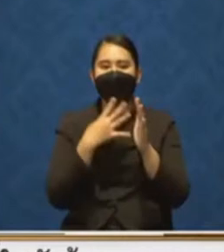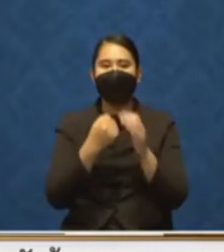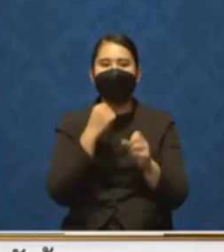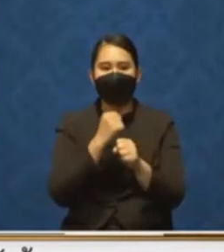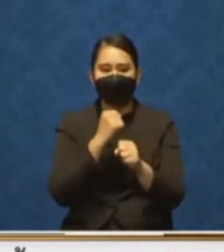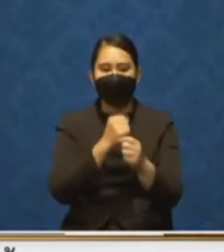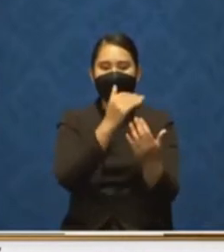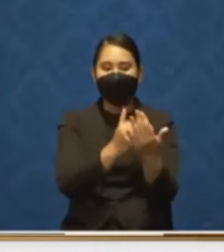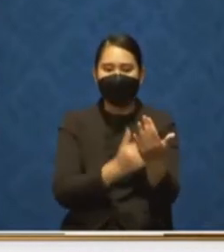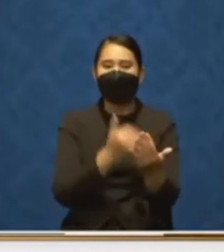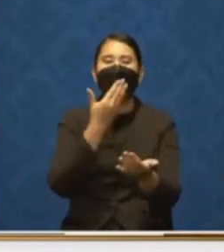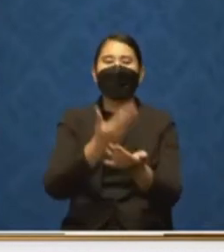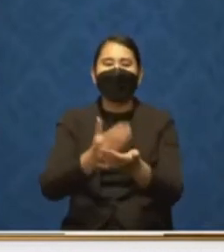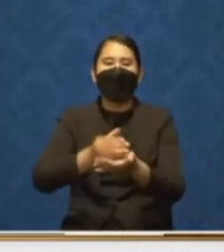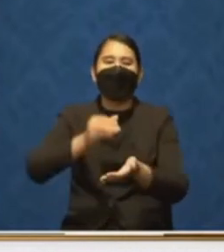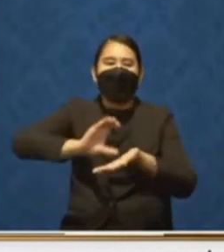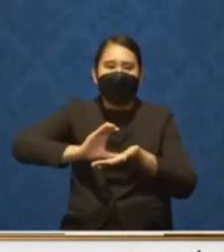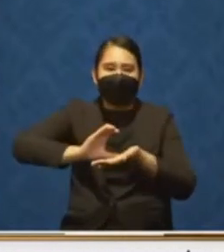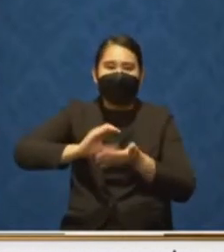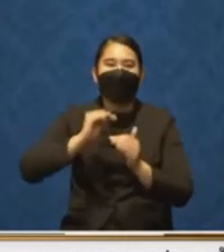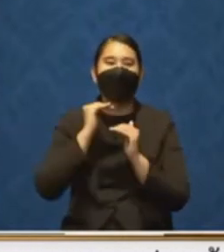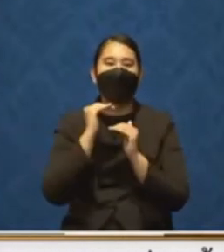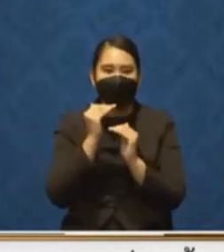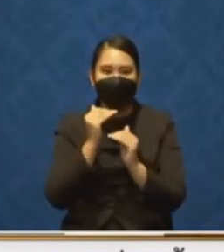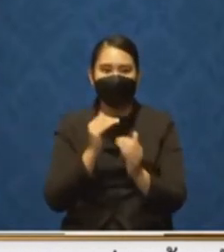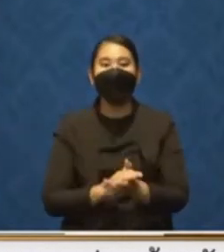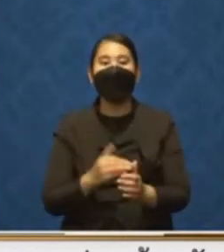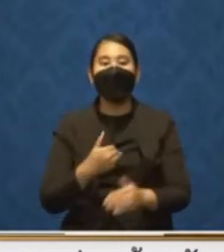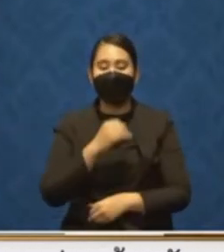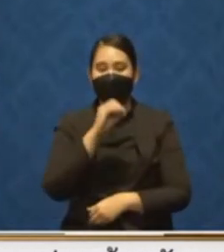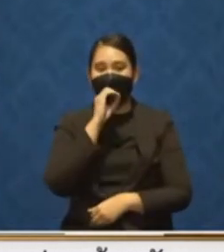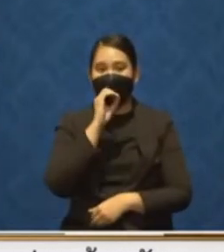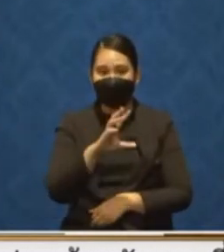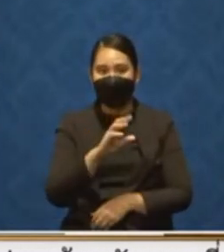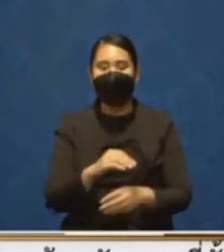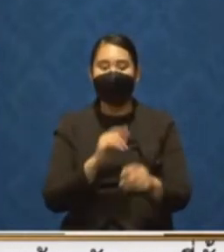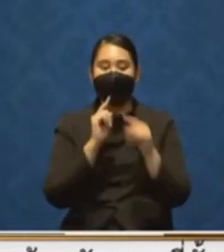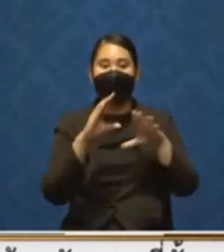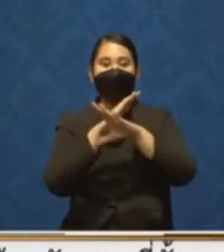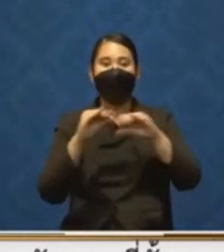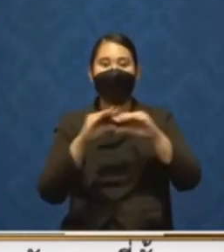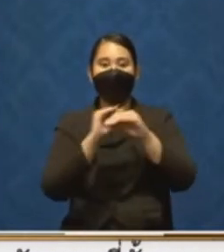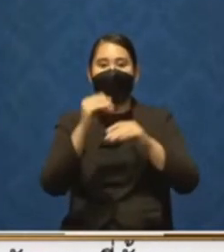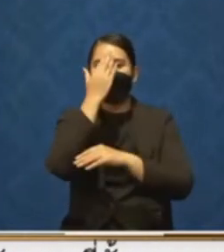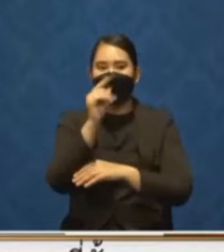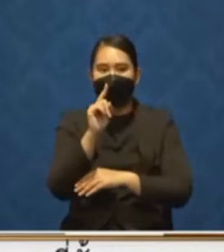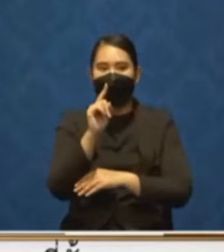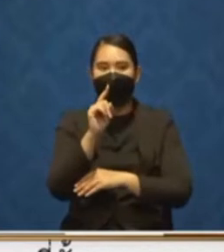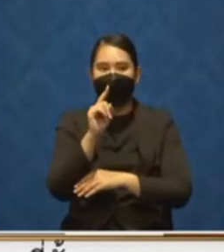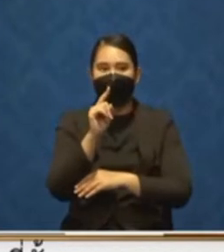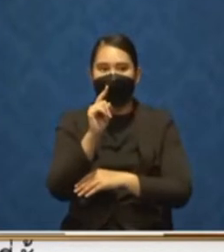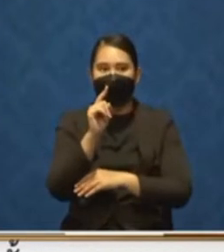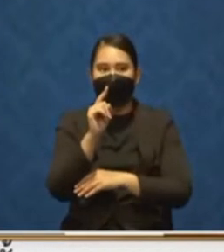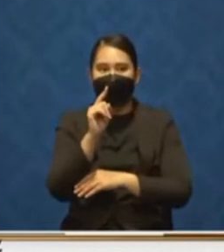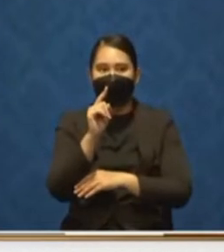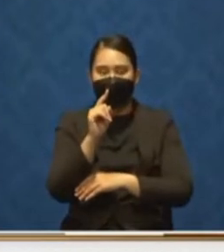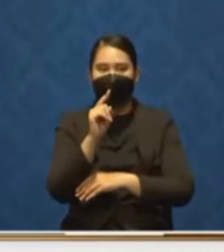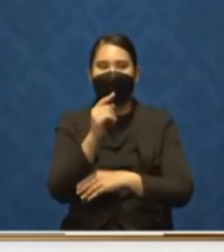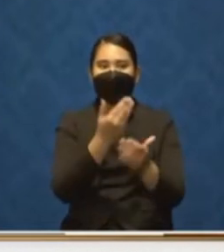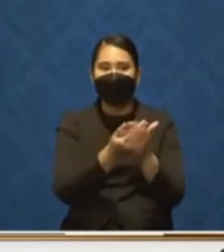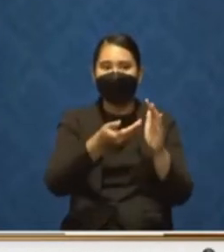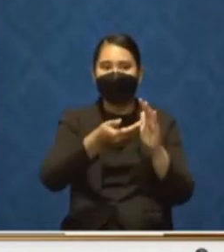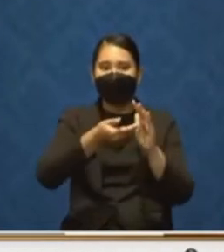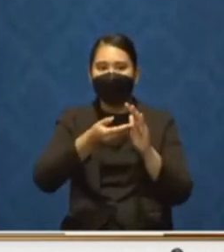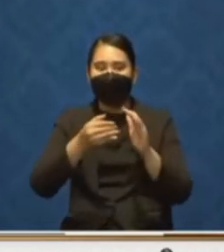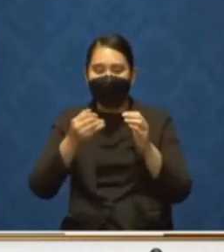เพราะเงินและมีต้องนี้มีอะไหล่หน่วยงานที่ผมบอกว่าจะต้องหาเรือนเท่าไหร่พอดีมันถูกคนละทีมันจะให้คนละทีจะไม่